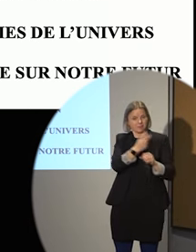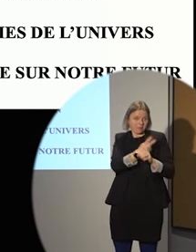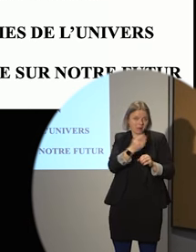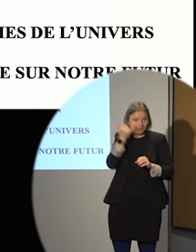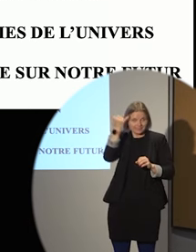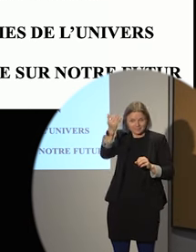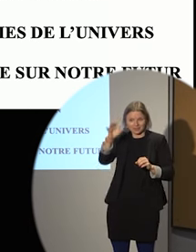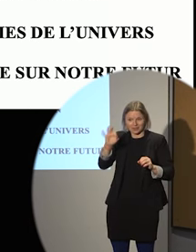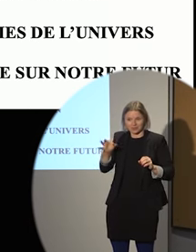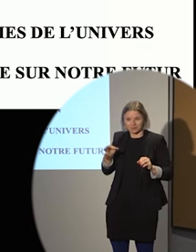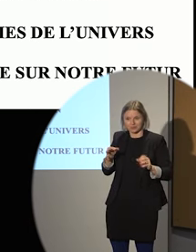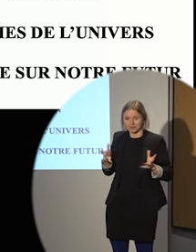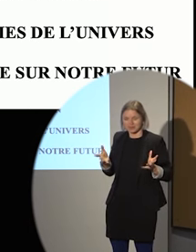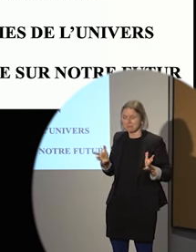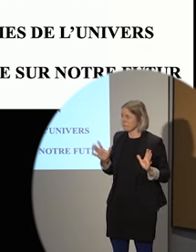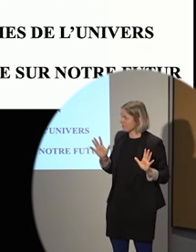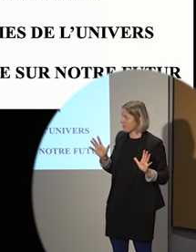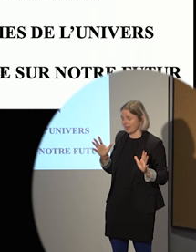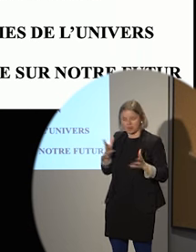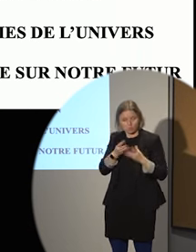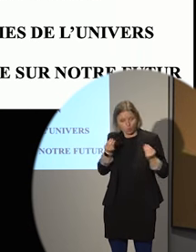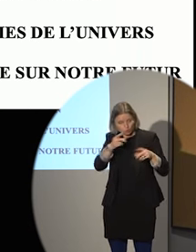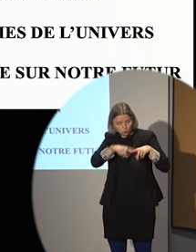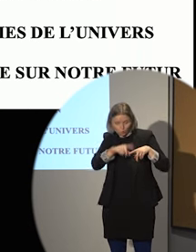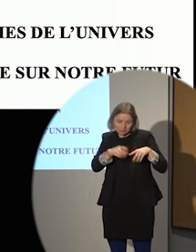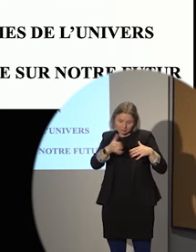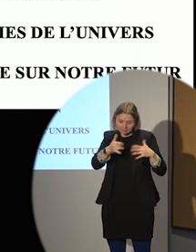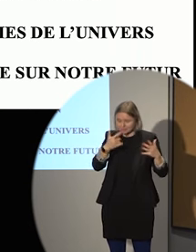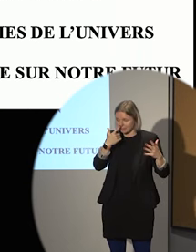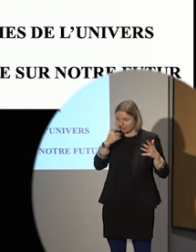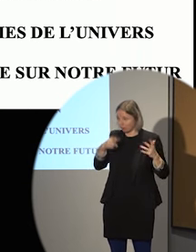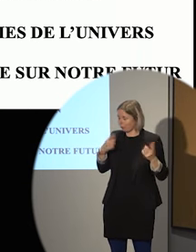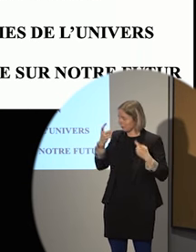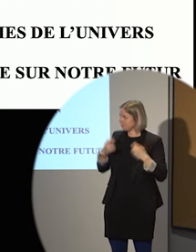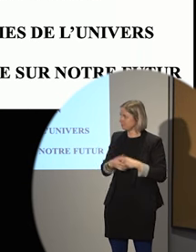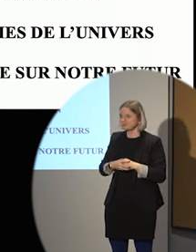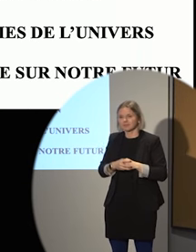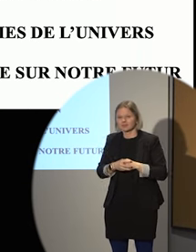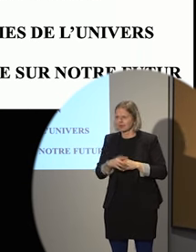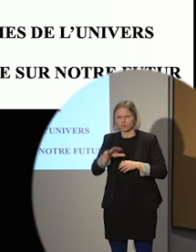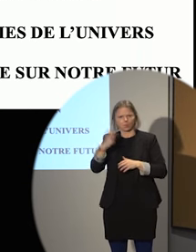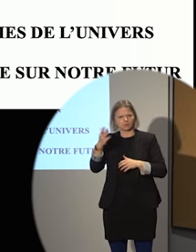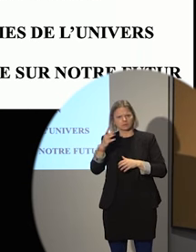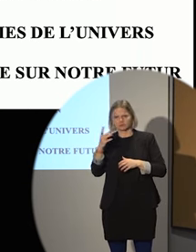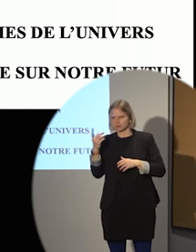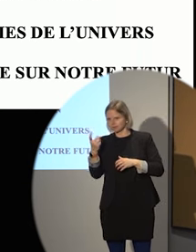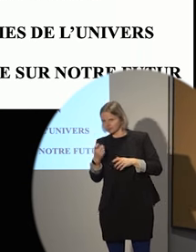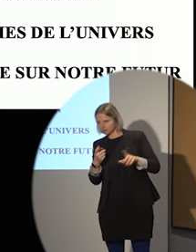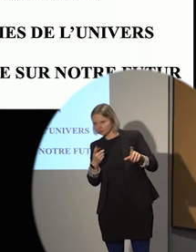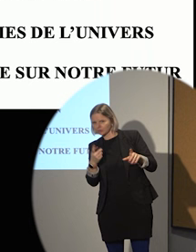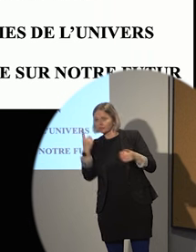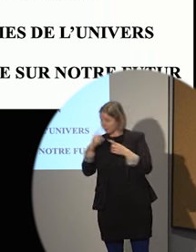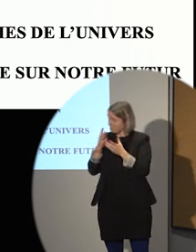Voilà, que beaucoup de choses, on va dire. J'avais une question également sur ce